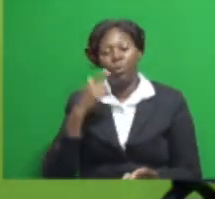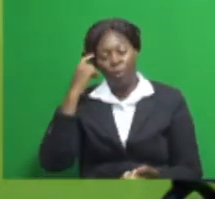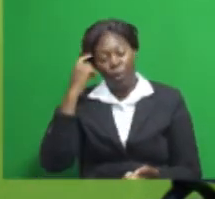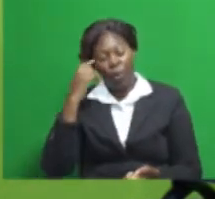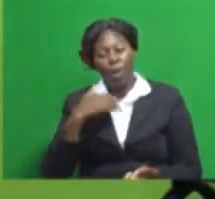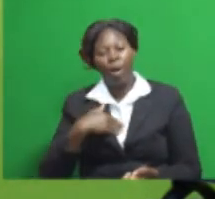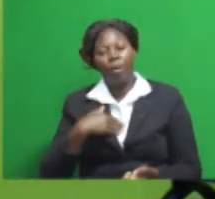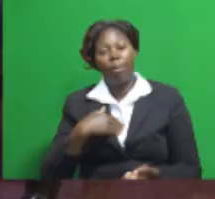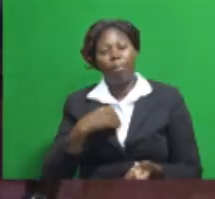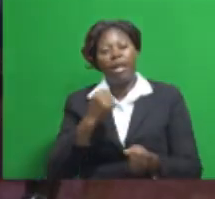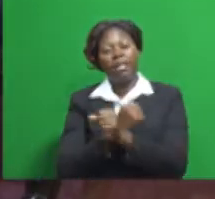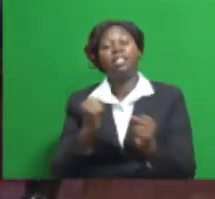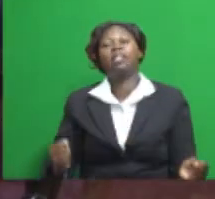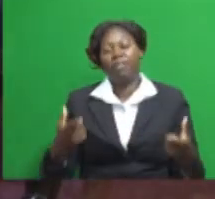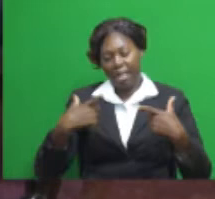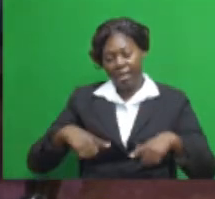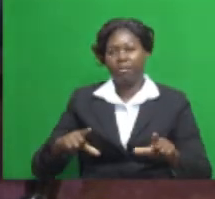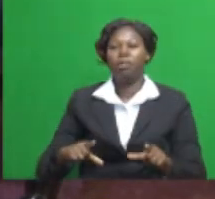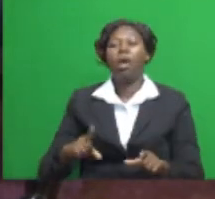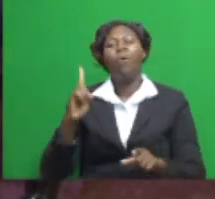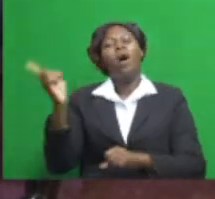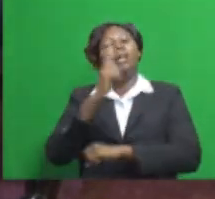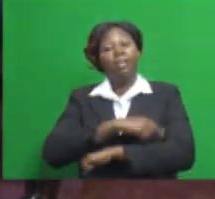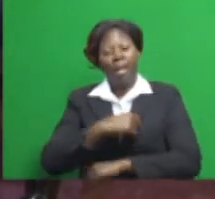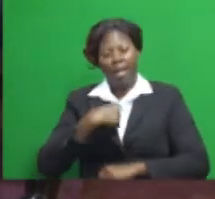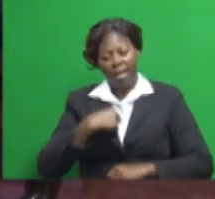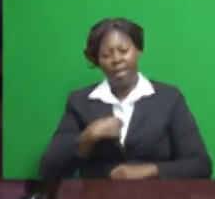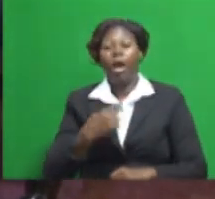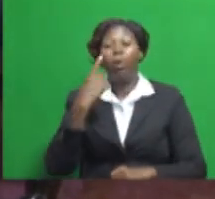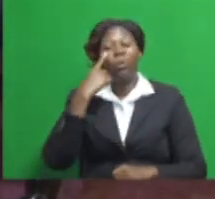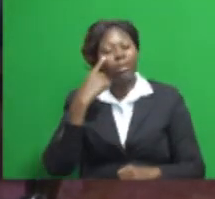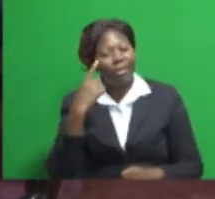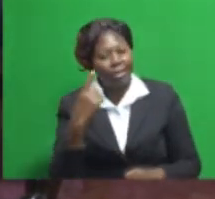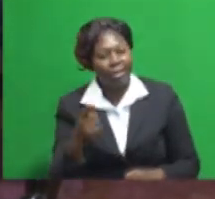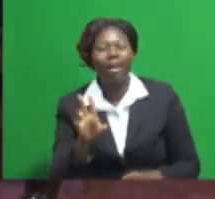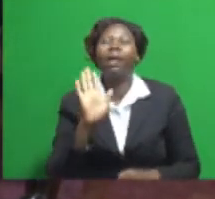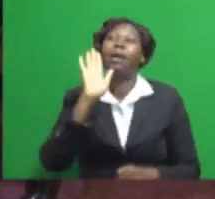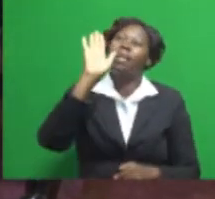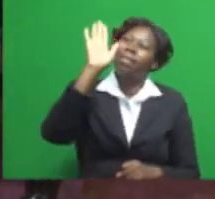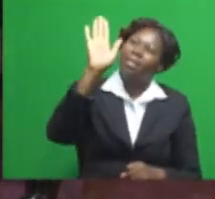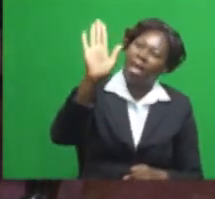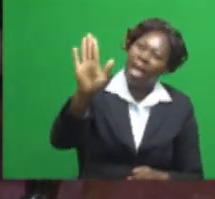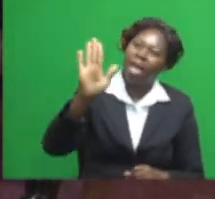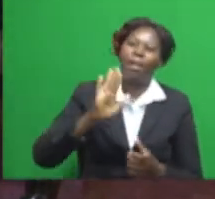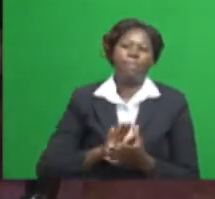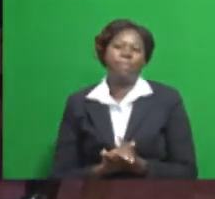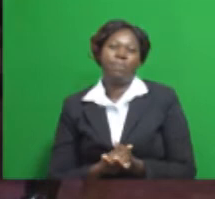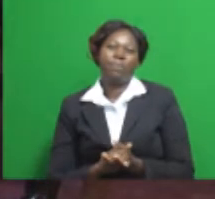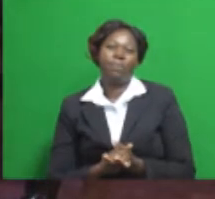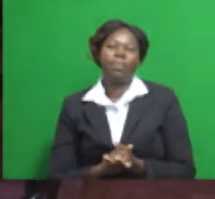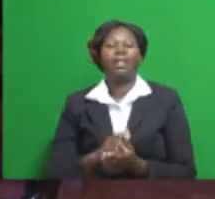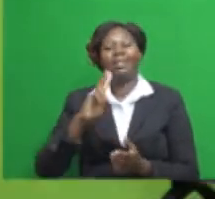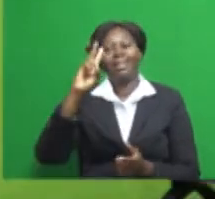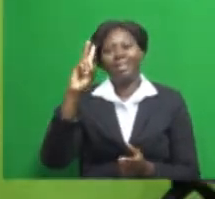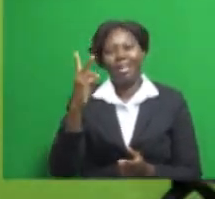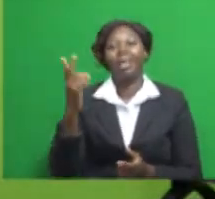pakupedzisira nezuva iro ndichamuona inini nemazisa izuva ripiko raire raite rerumuko the second